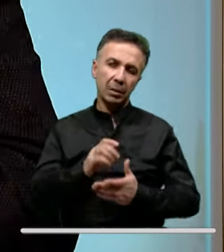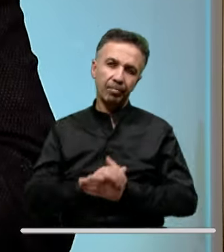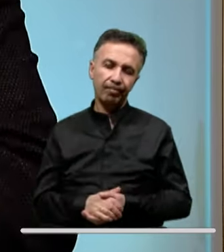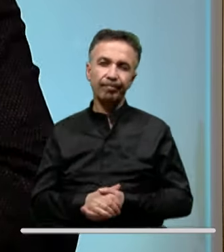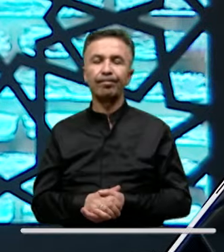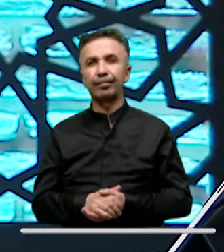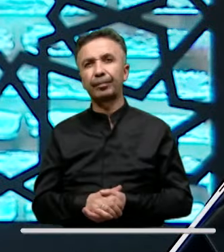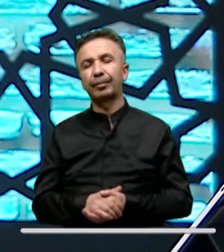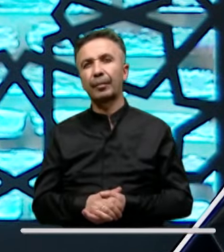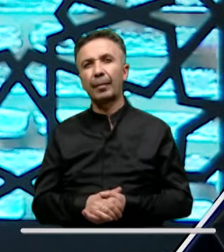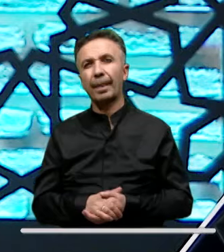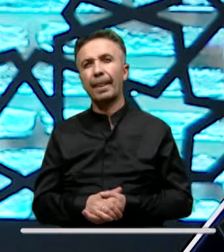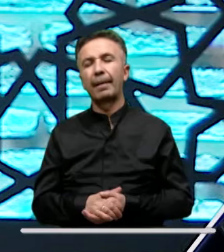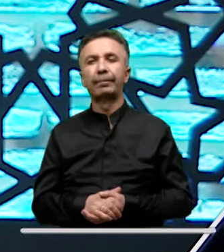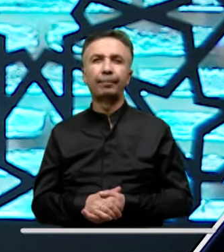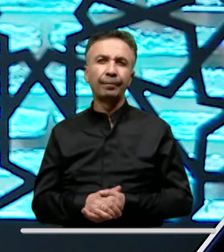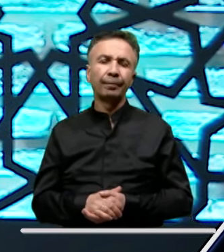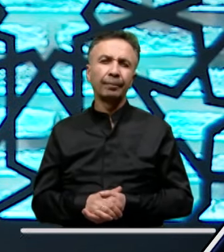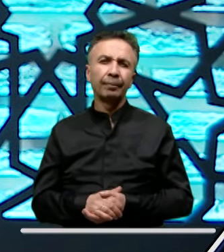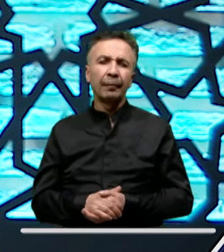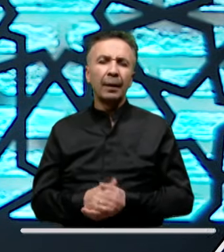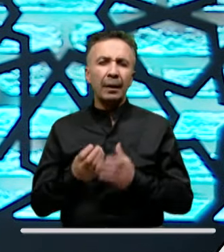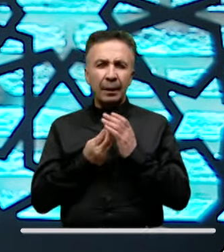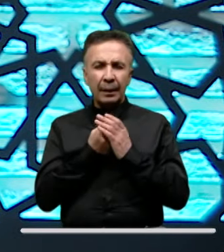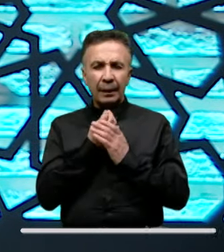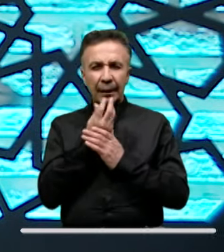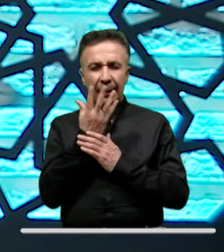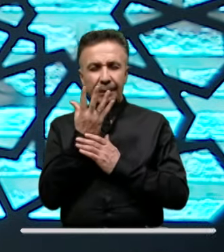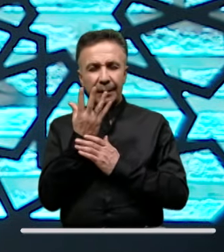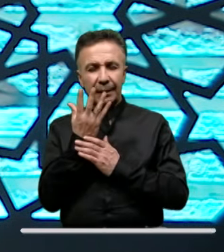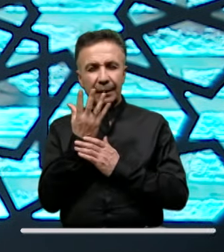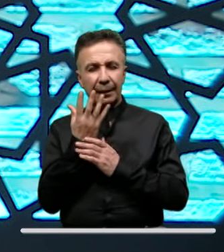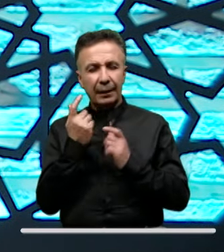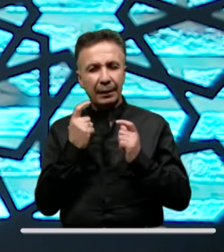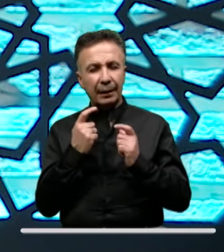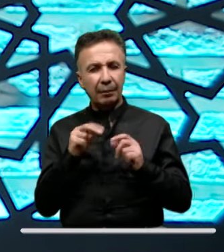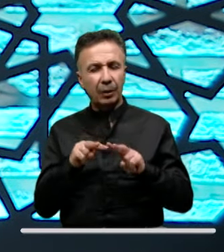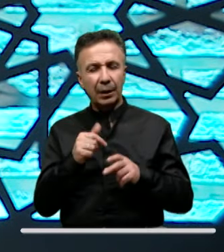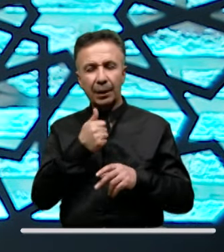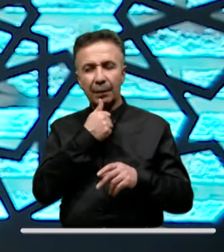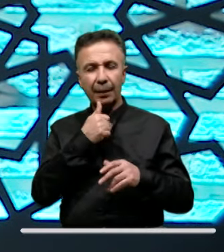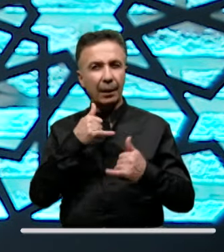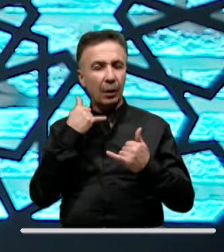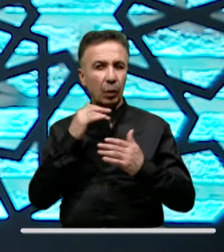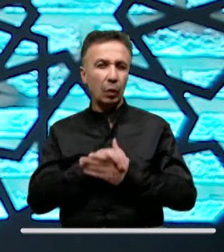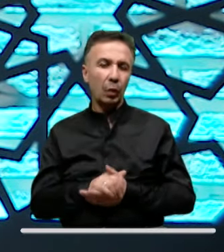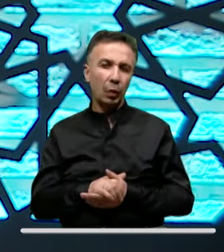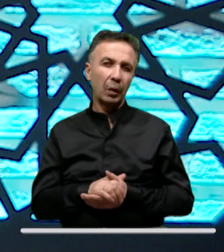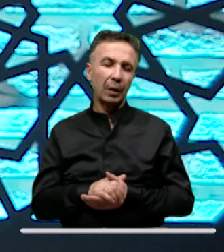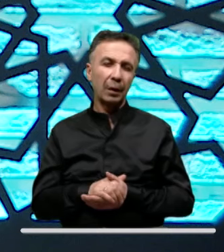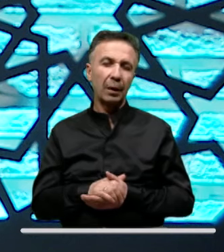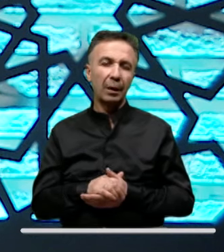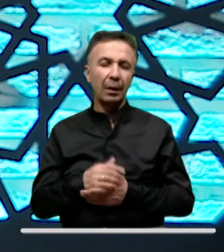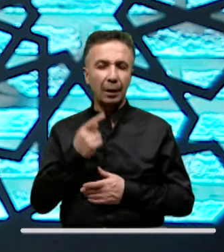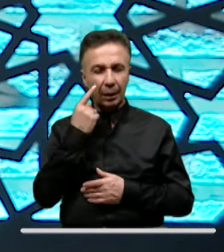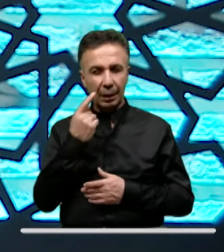hocam. Teşekkür ederiz. Isparta'ya gidelim. Muharrem Bey telefon attığımızda. Alo. Furkan hocam hayırlı akşamlar,